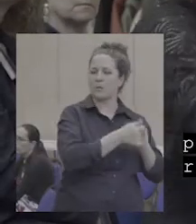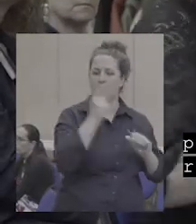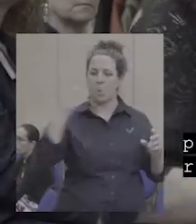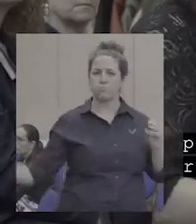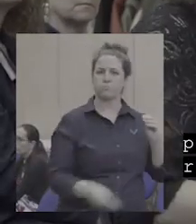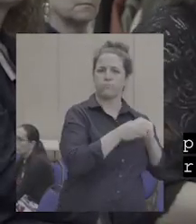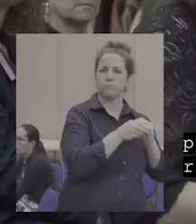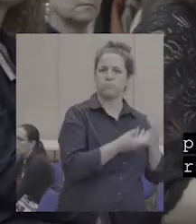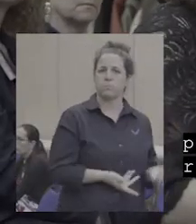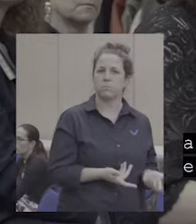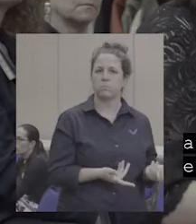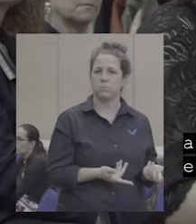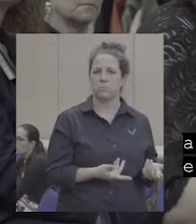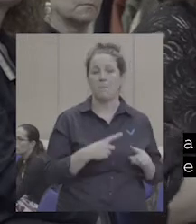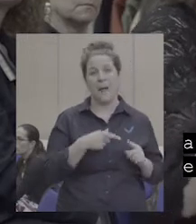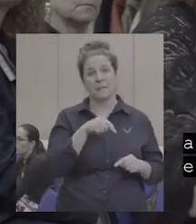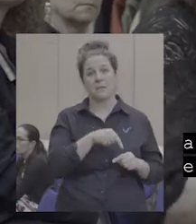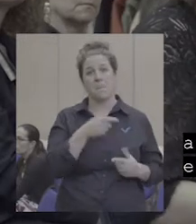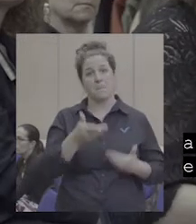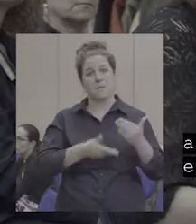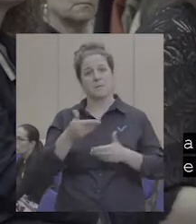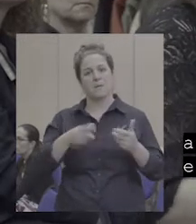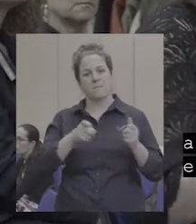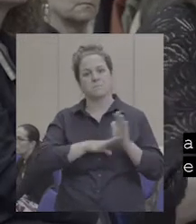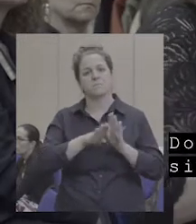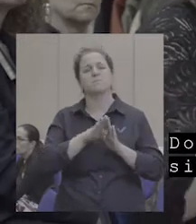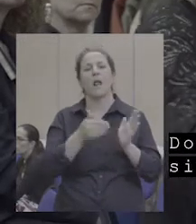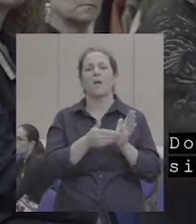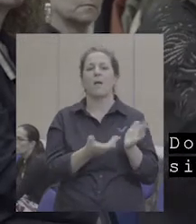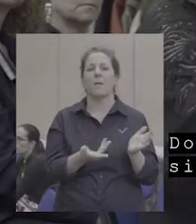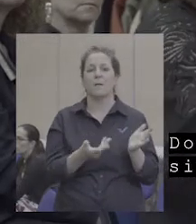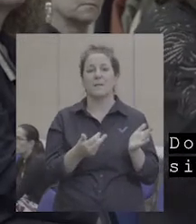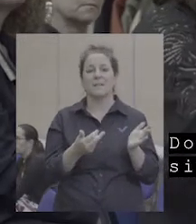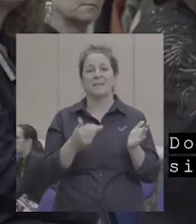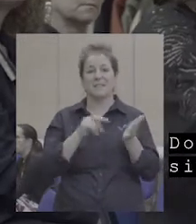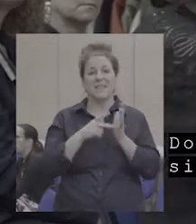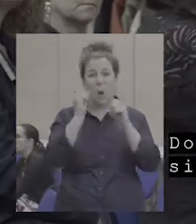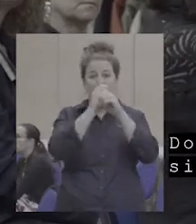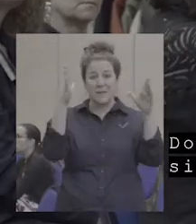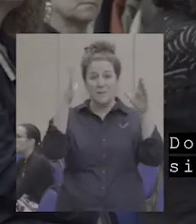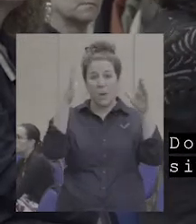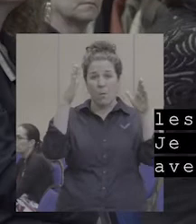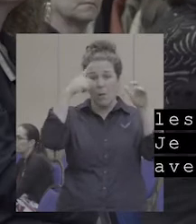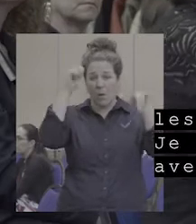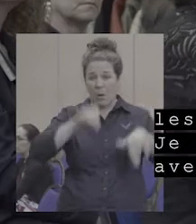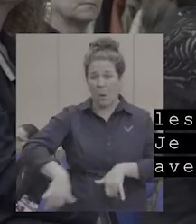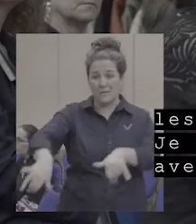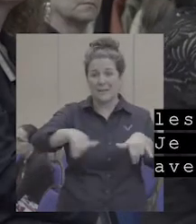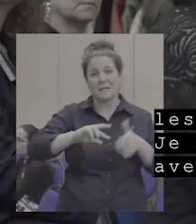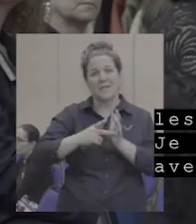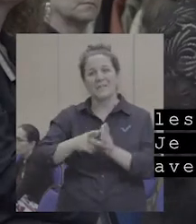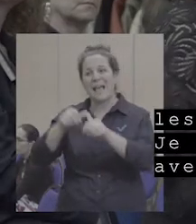ce processus-là aurait intérêt à se bonifier encore. Donc, la conception concertée aussi, on parlait d'inclure